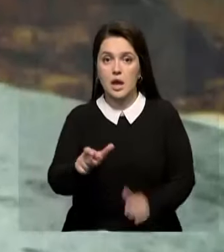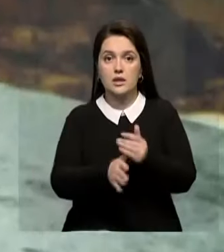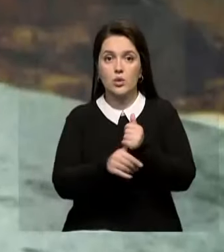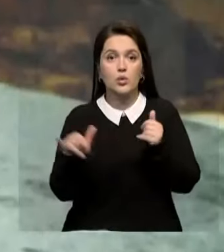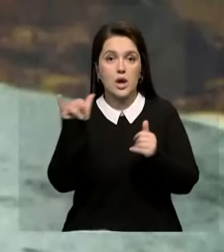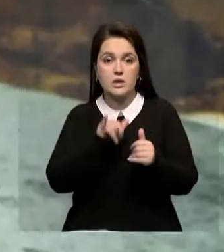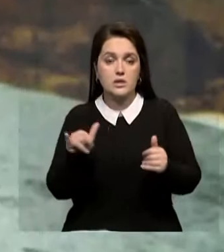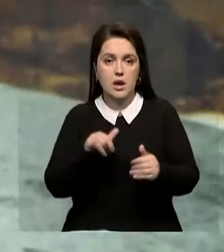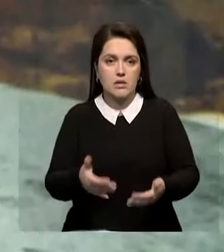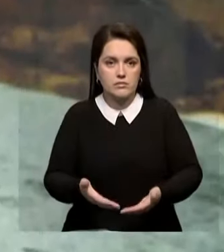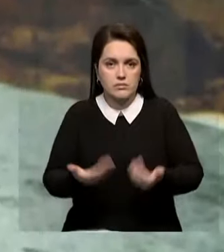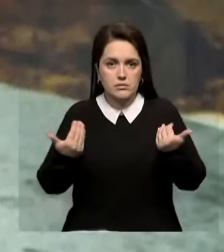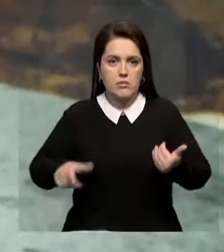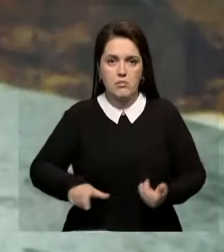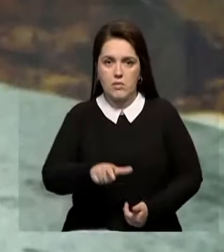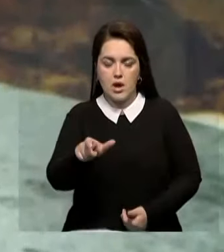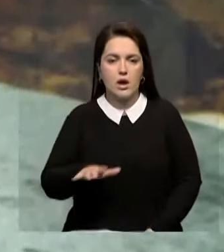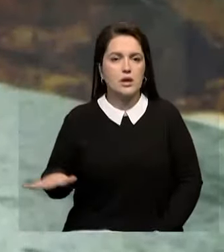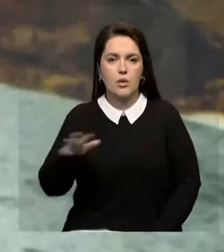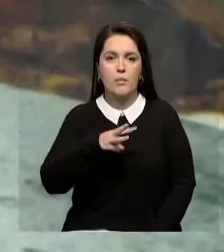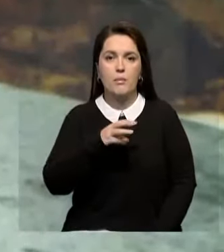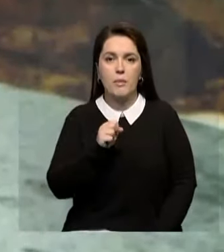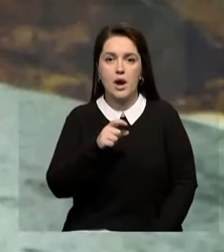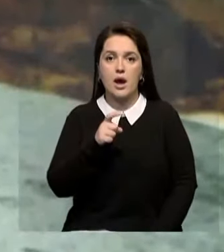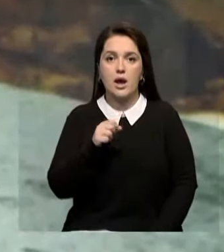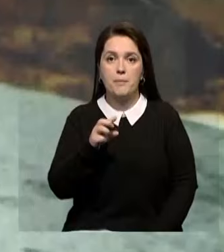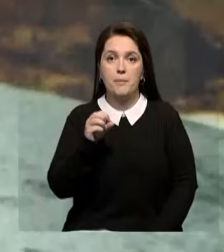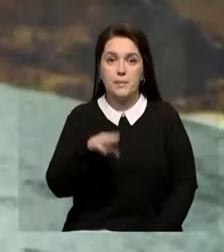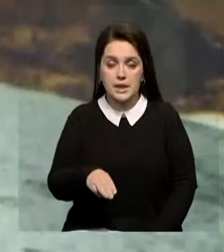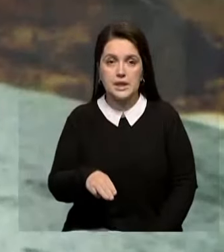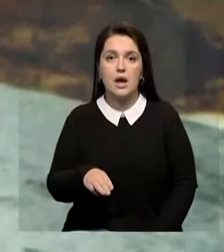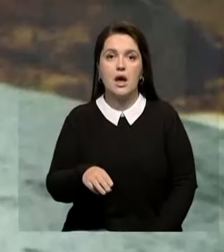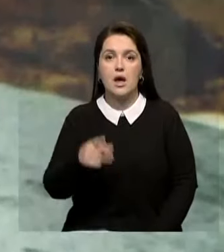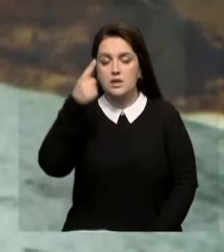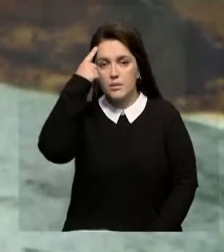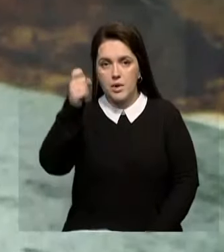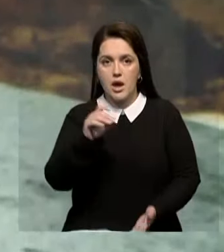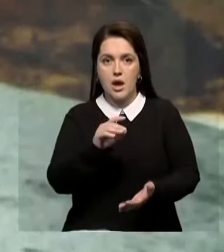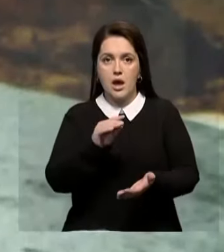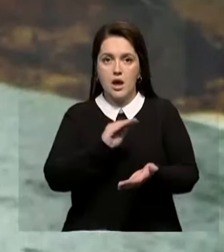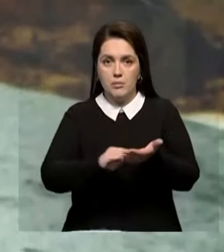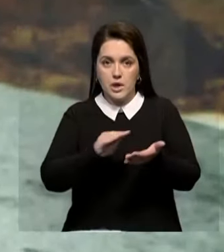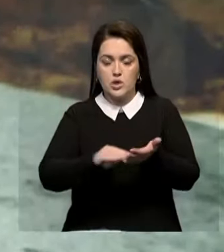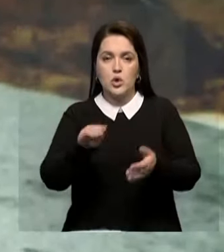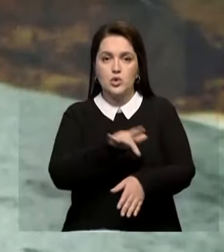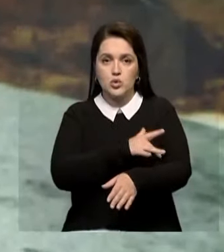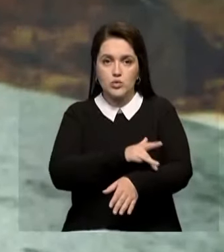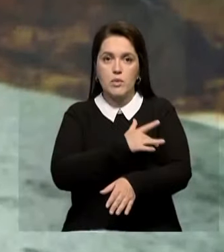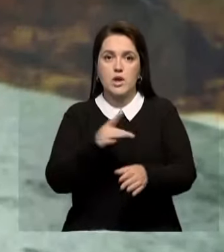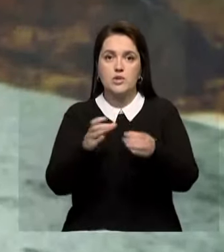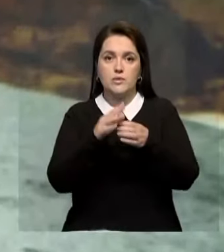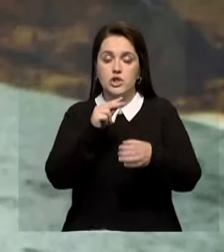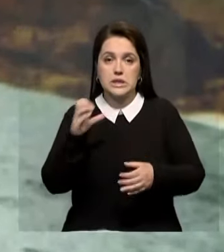На трассе Атырау-Уральск вскрыли дорожное полотно в районе Махамбетского района. Об этом сообщили в пресс-службе оперативного штаба по